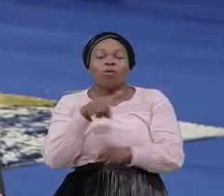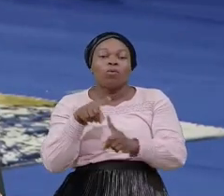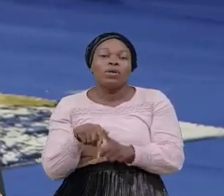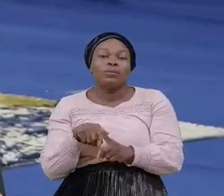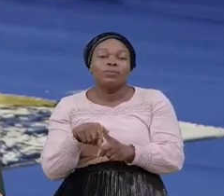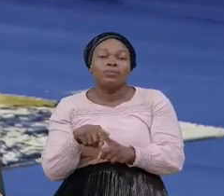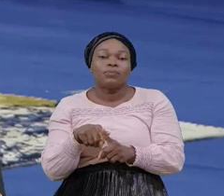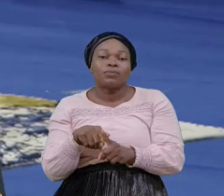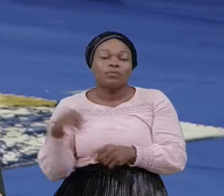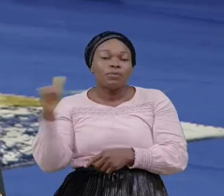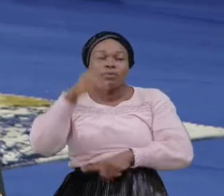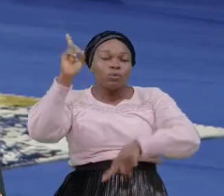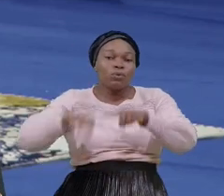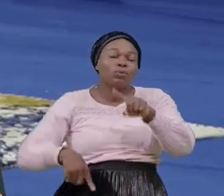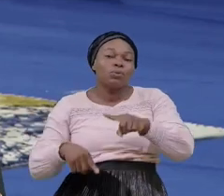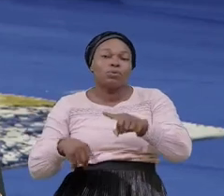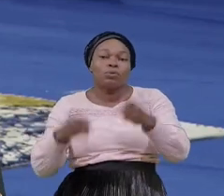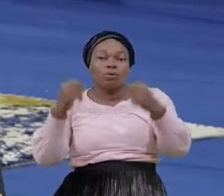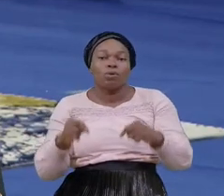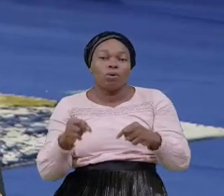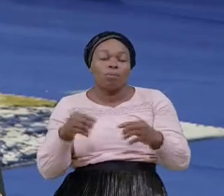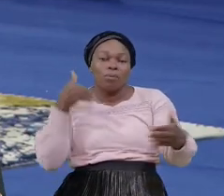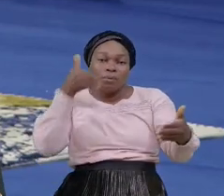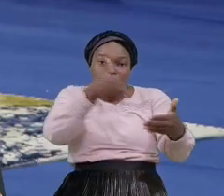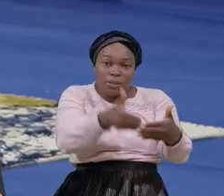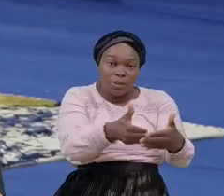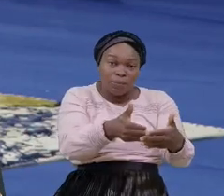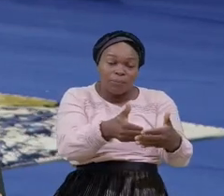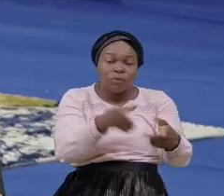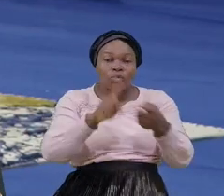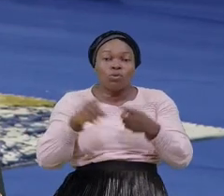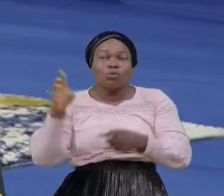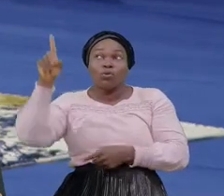il ne pouvait l'aborder